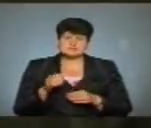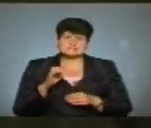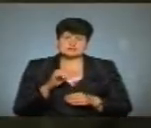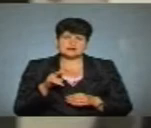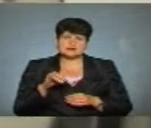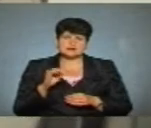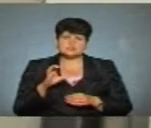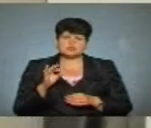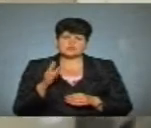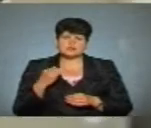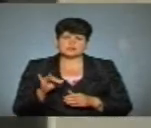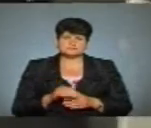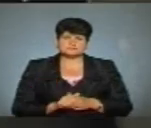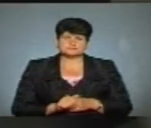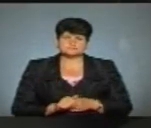Лісовий.